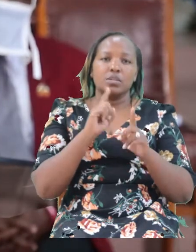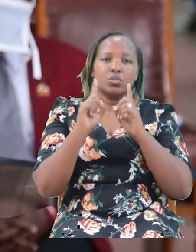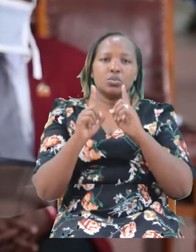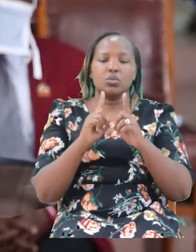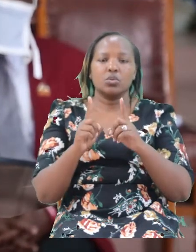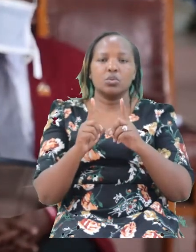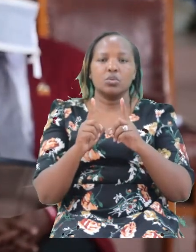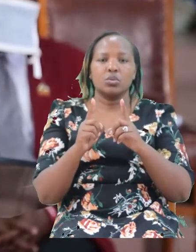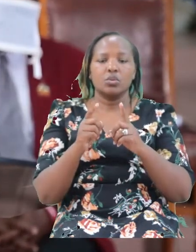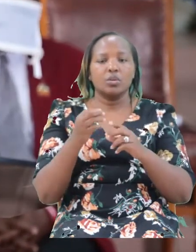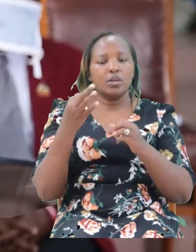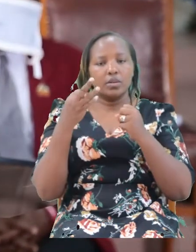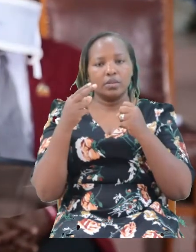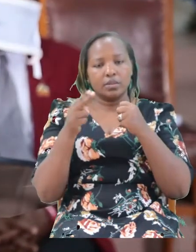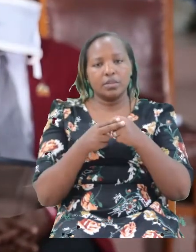tusemezane mambo saba.